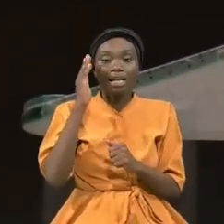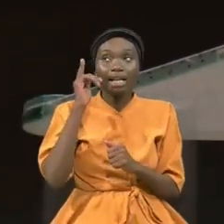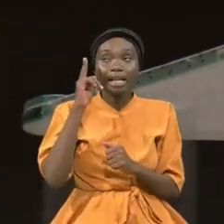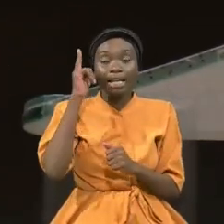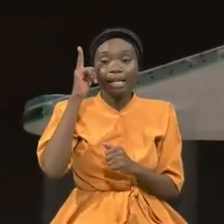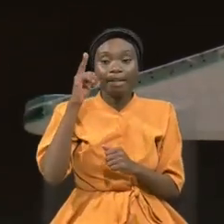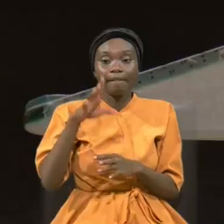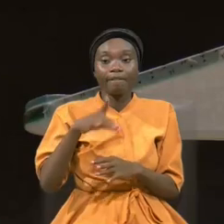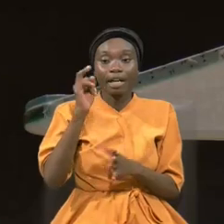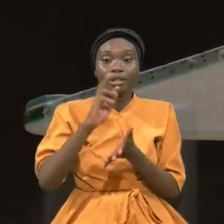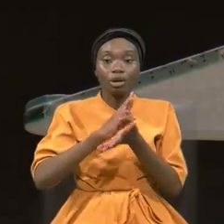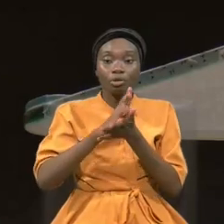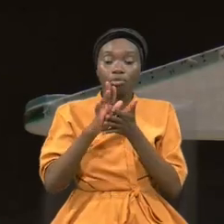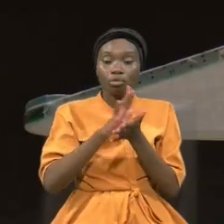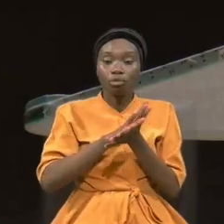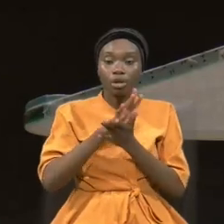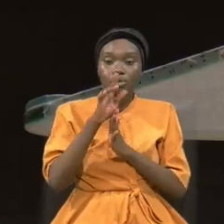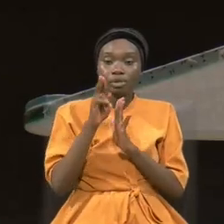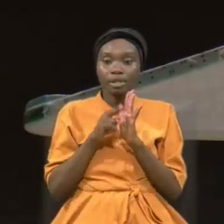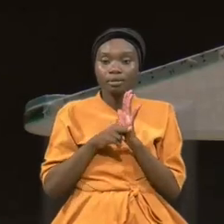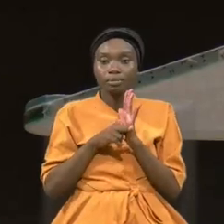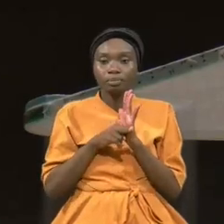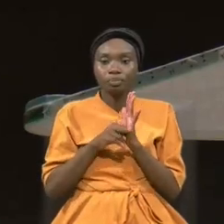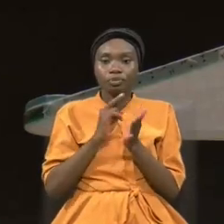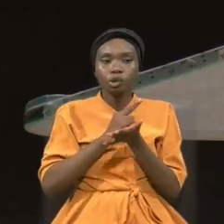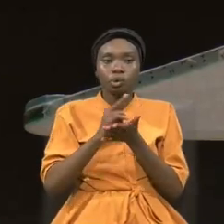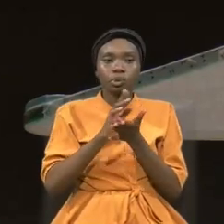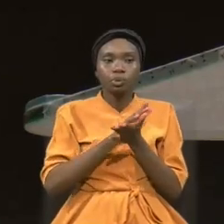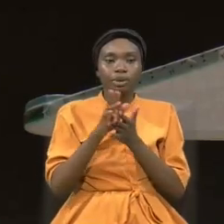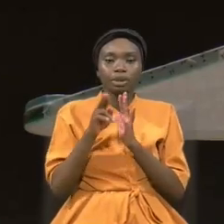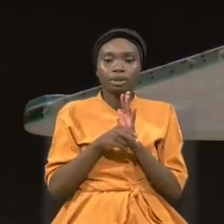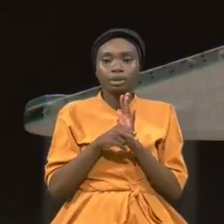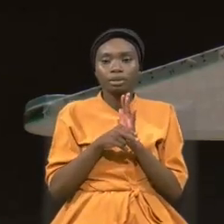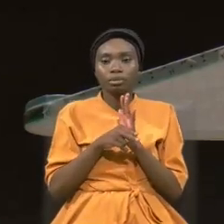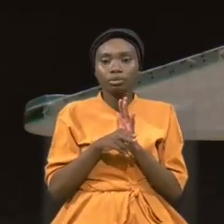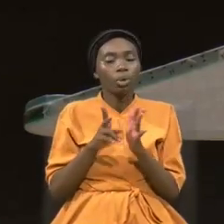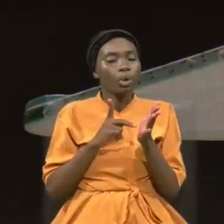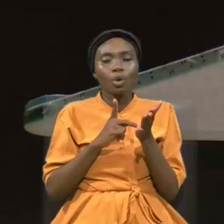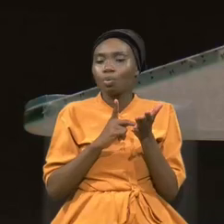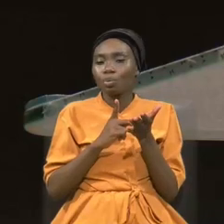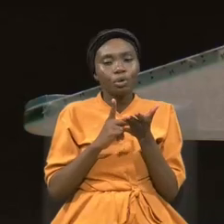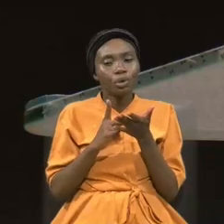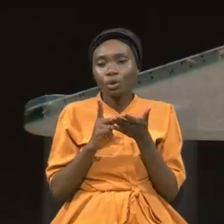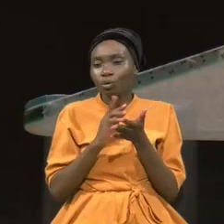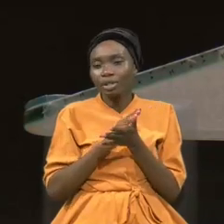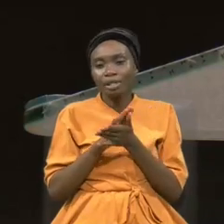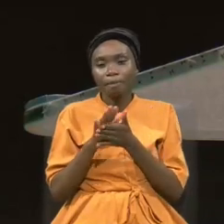trouvera-t-il la justice, la sainteté, la pureté,